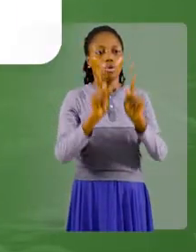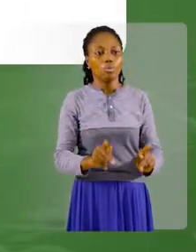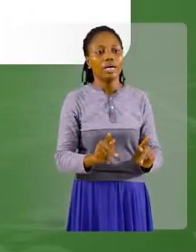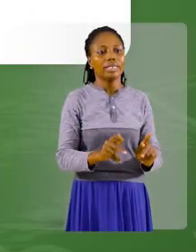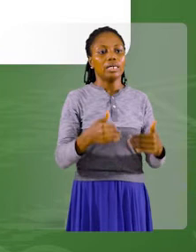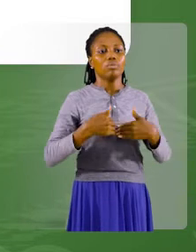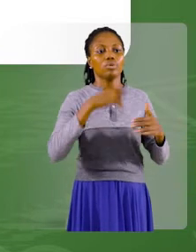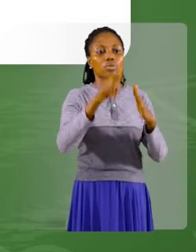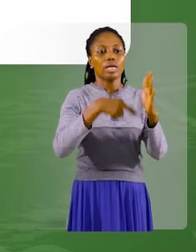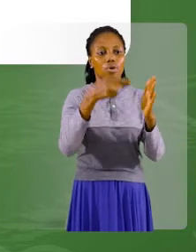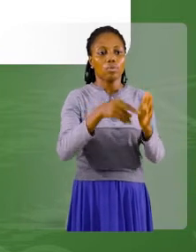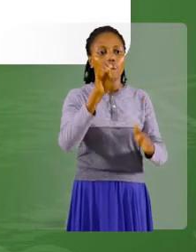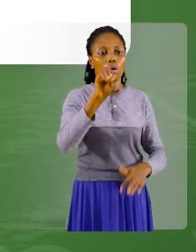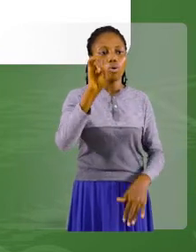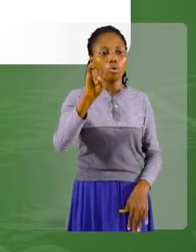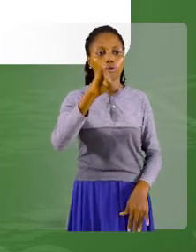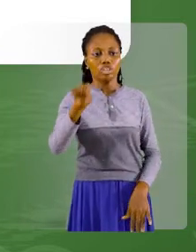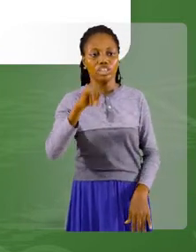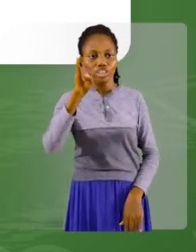repère OIJ.